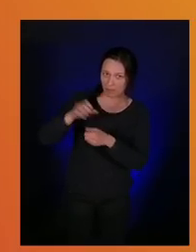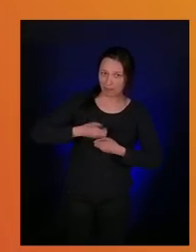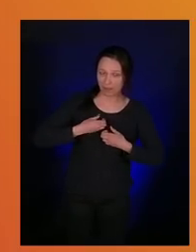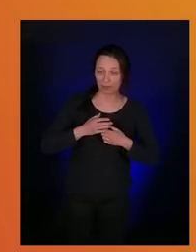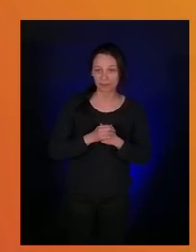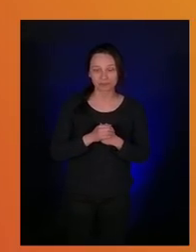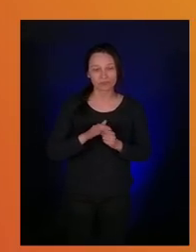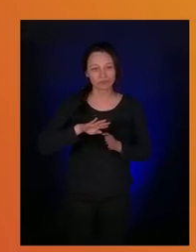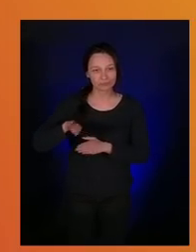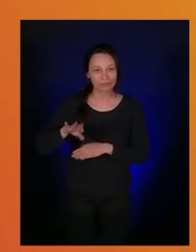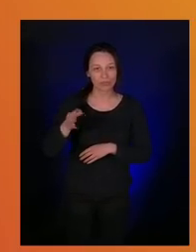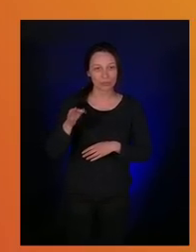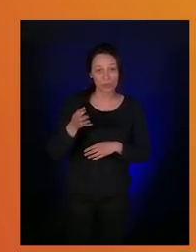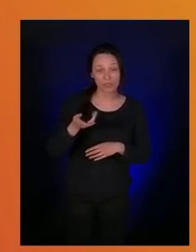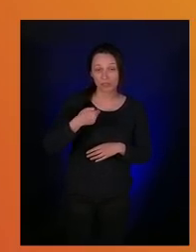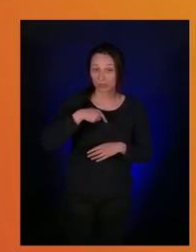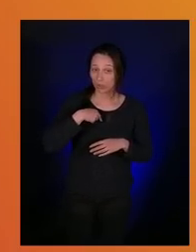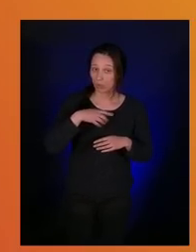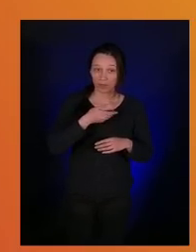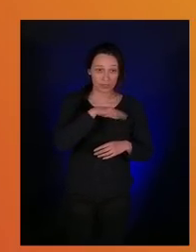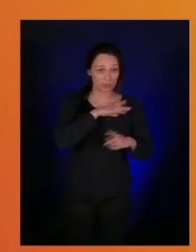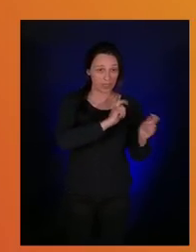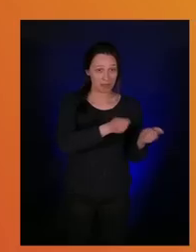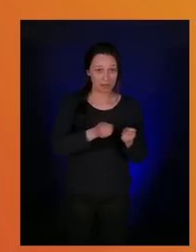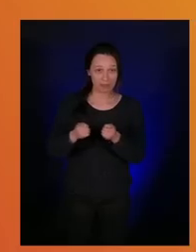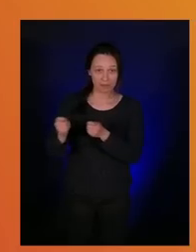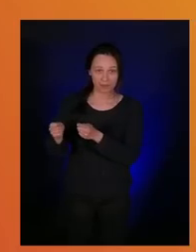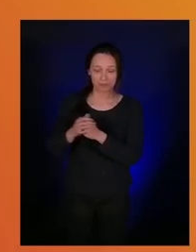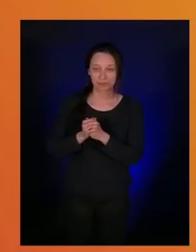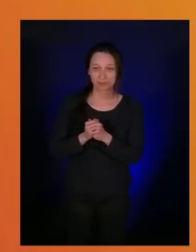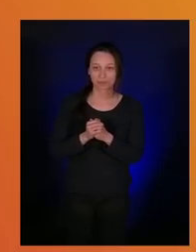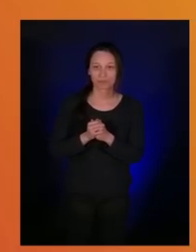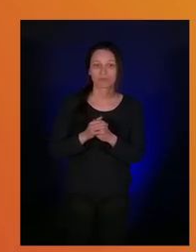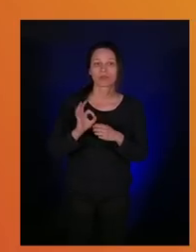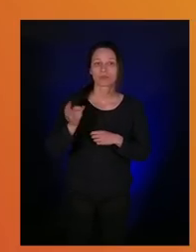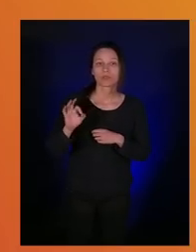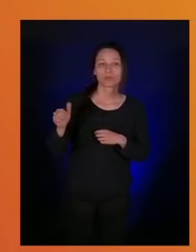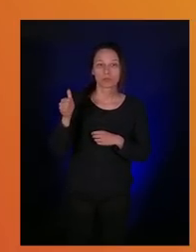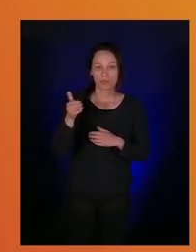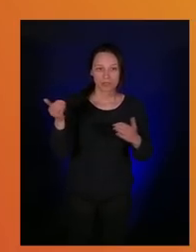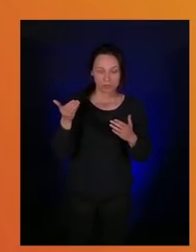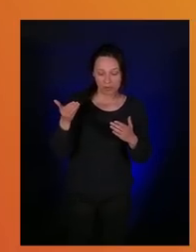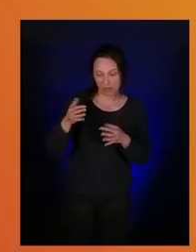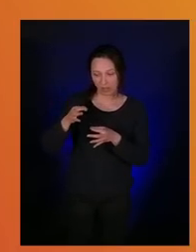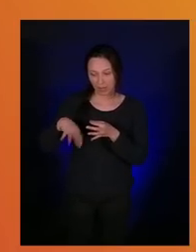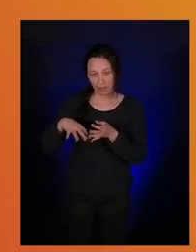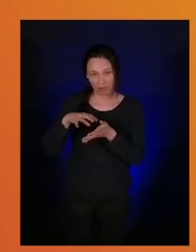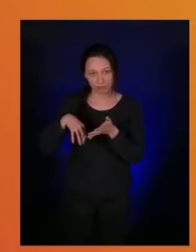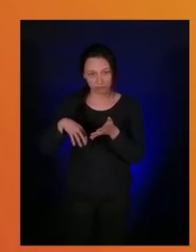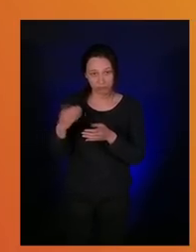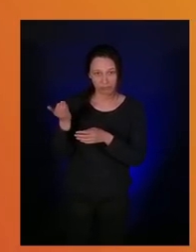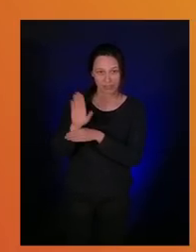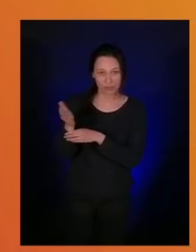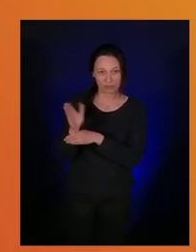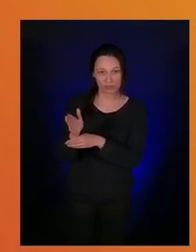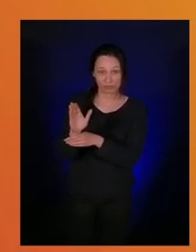on a présenté nos rapports, chacun dans nos responsabilités. Premièrement, évidemment que l'ensemble des rapports qui ont été présentés l'ont été, on le répète,